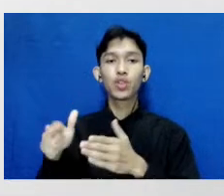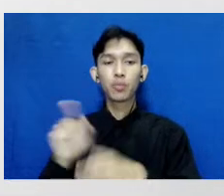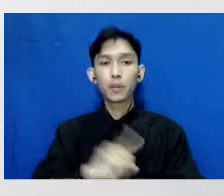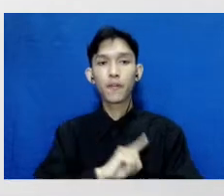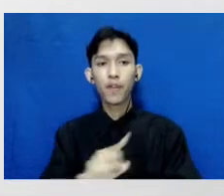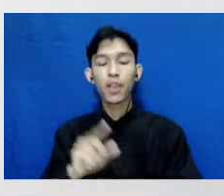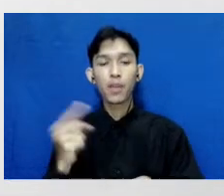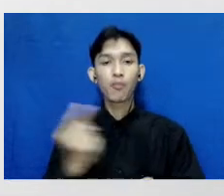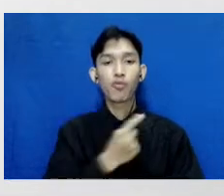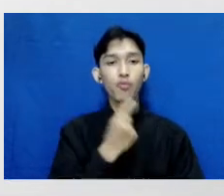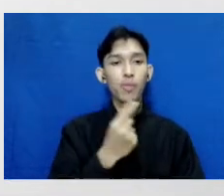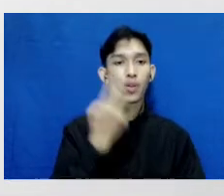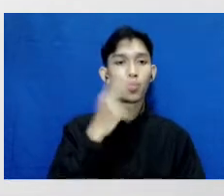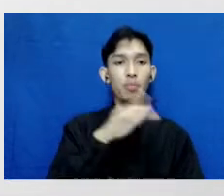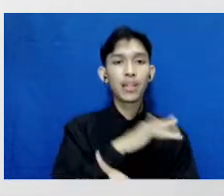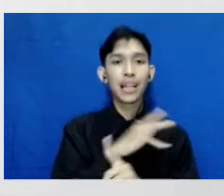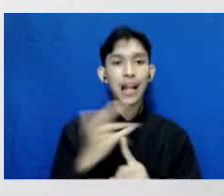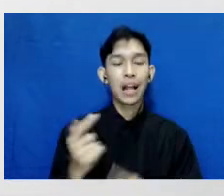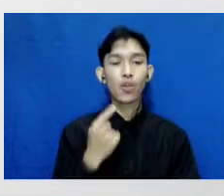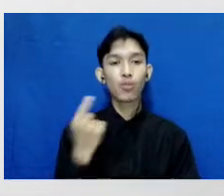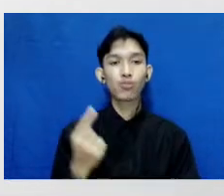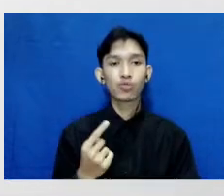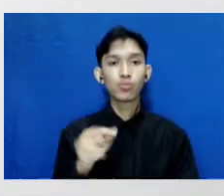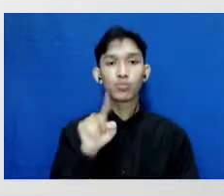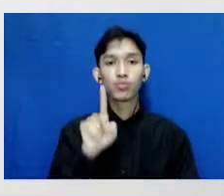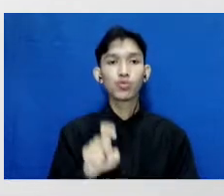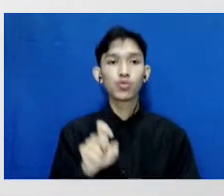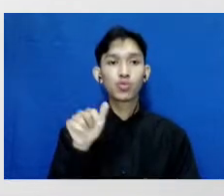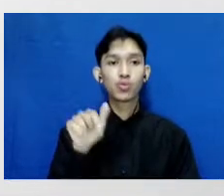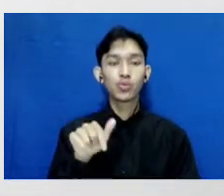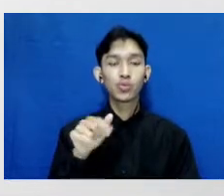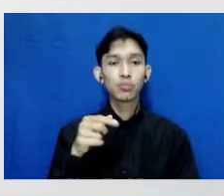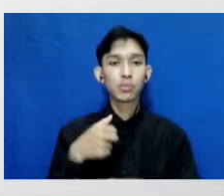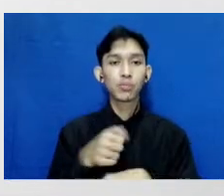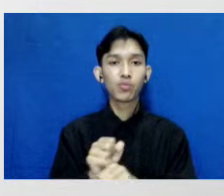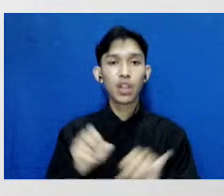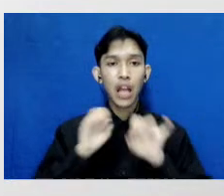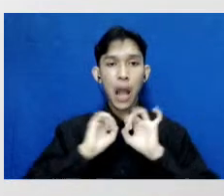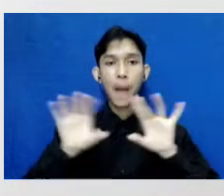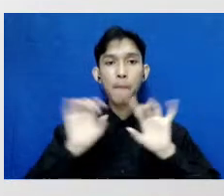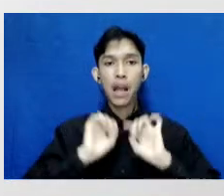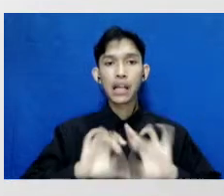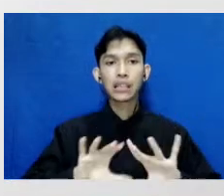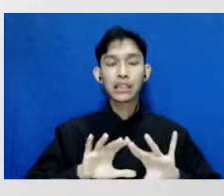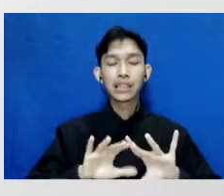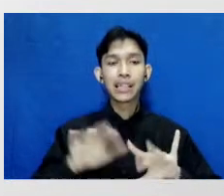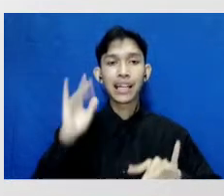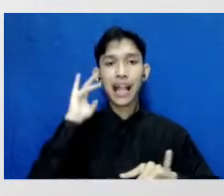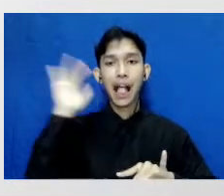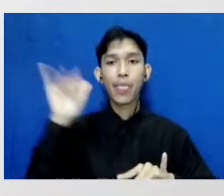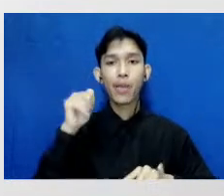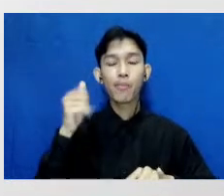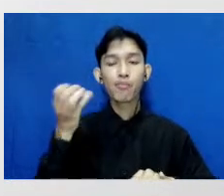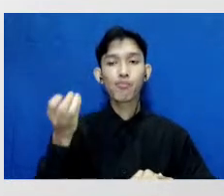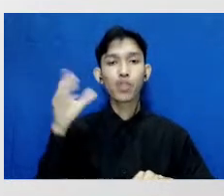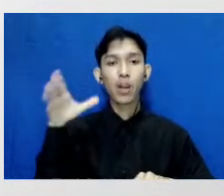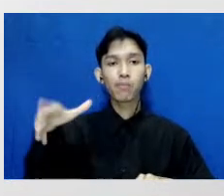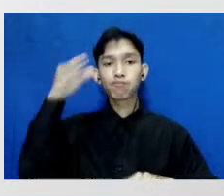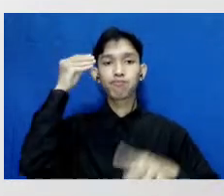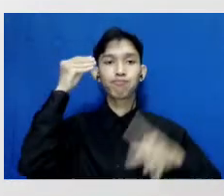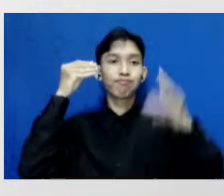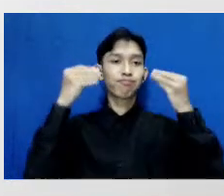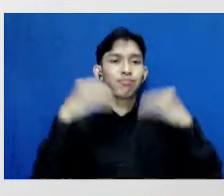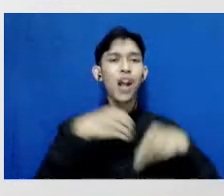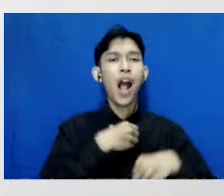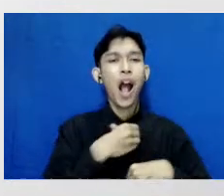Dan untuk masyarakat umum, diperlukan juga otoritas ini membuat kampanye-kampanye yang kreatif, yang mudah dicerna tentang apa itu hak-hak